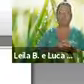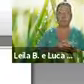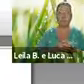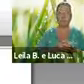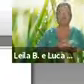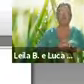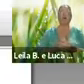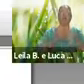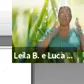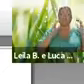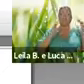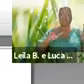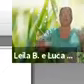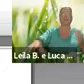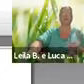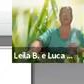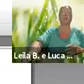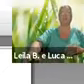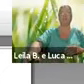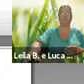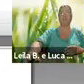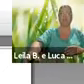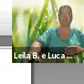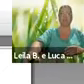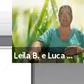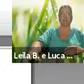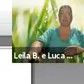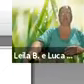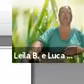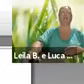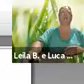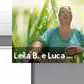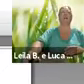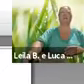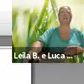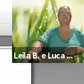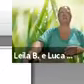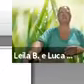fenomeno della luce. Ossia, per poter accendere